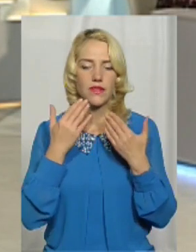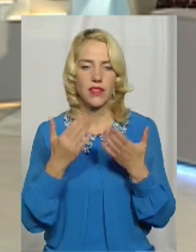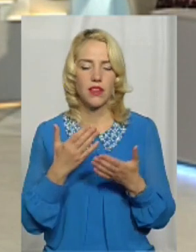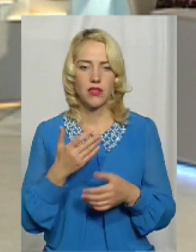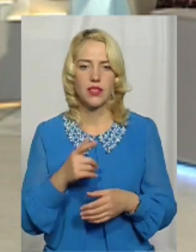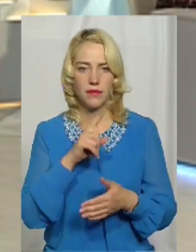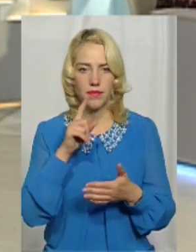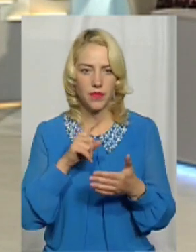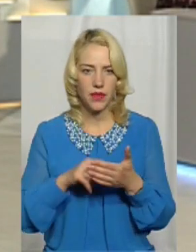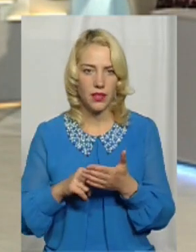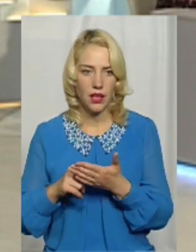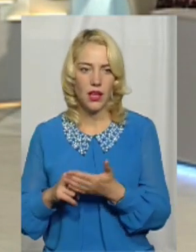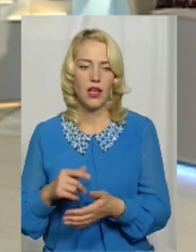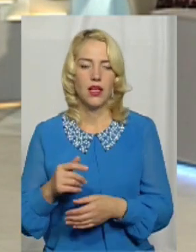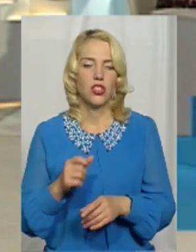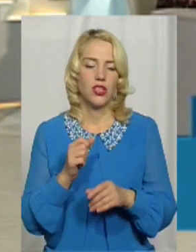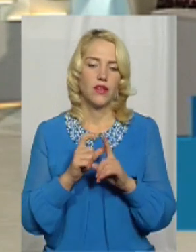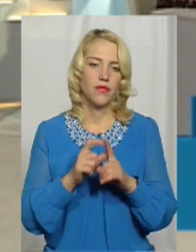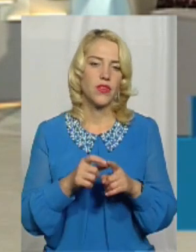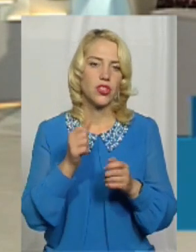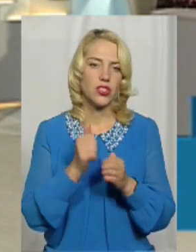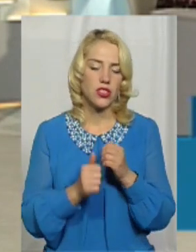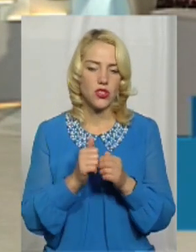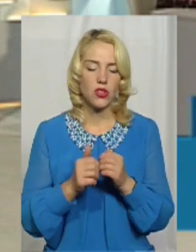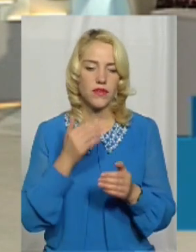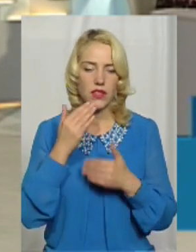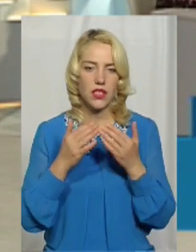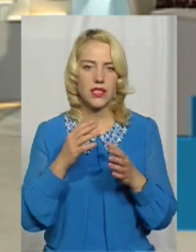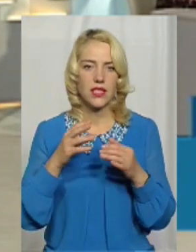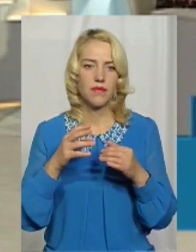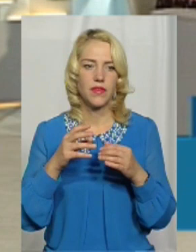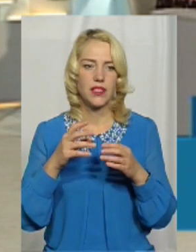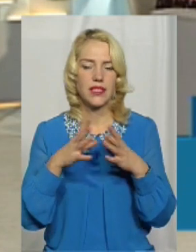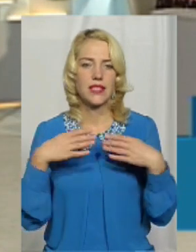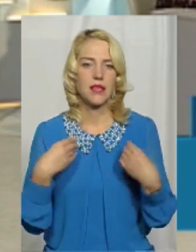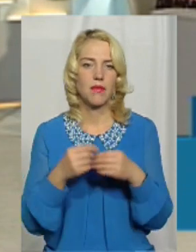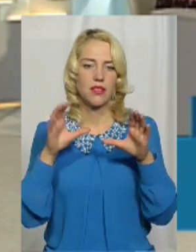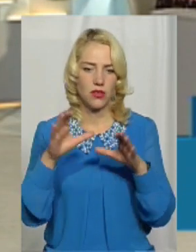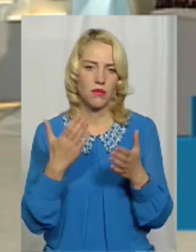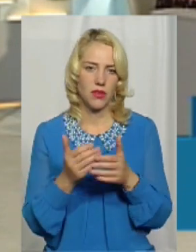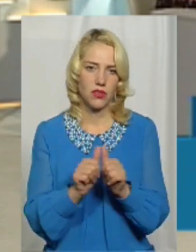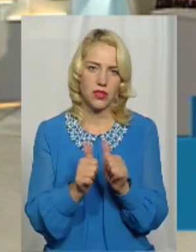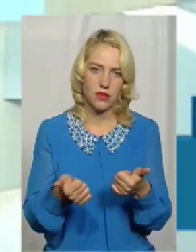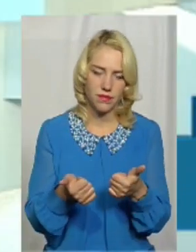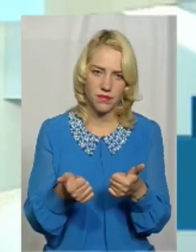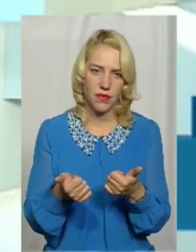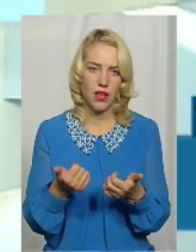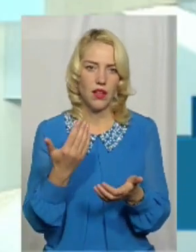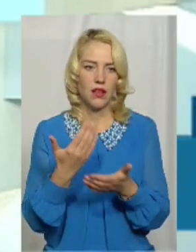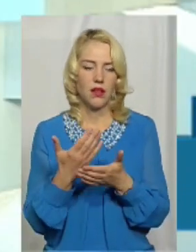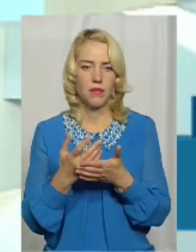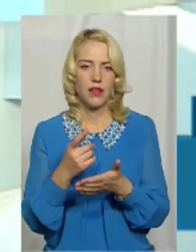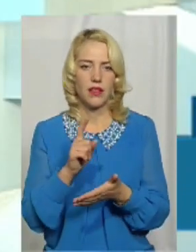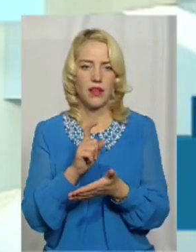часто звертається із питань сімейного законодавства. Це банальне розірвання шлюбу,